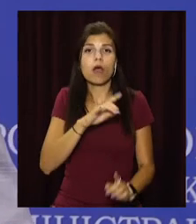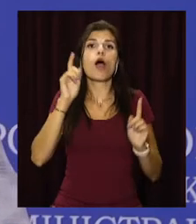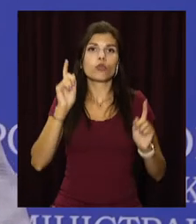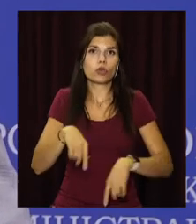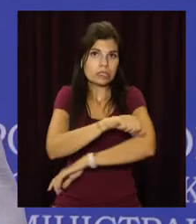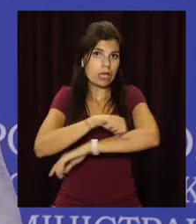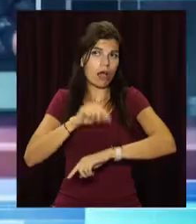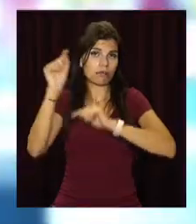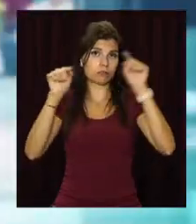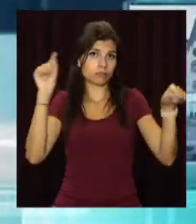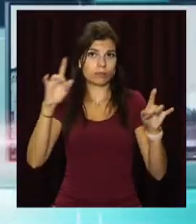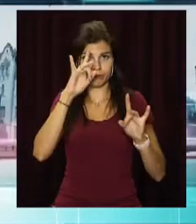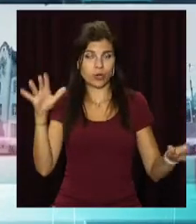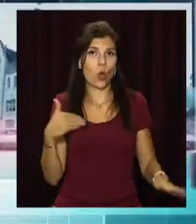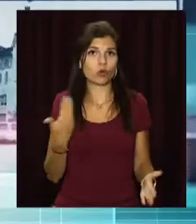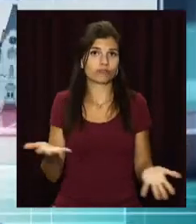її кордонами.